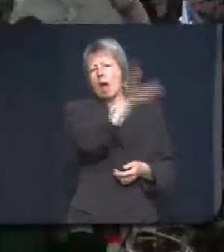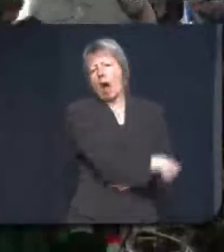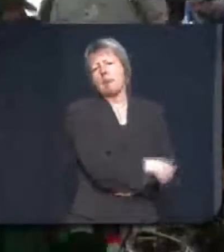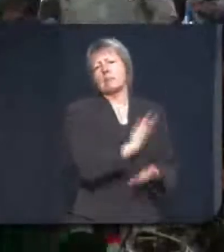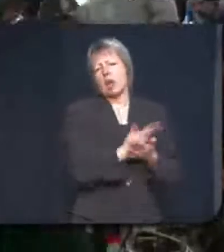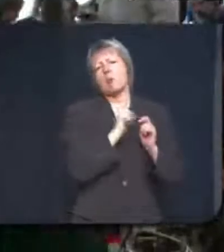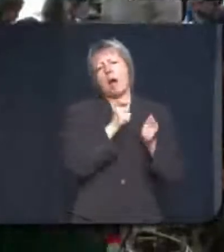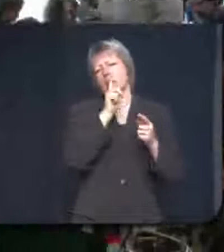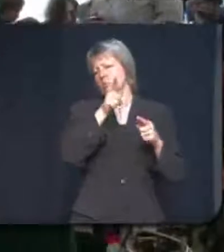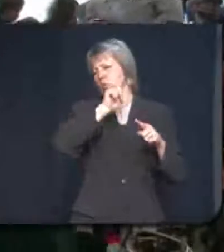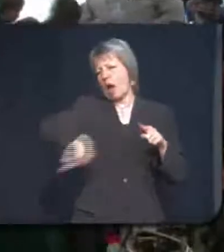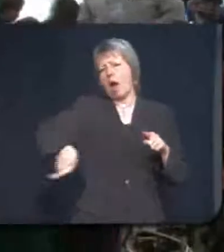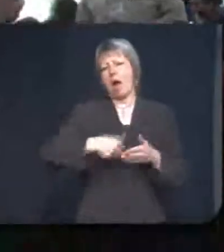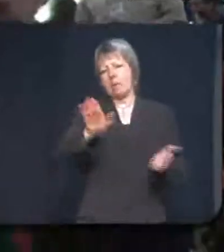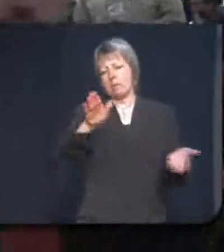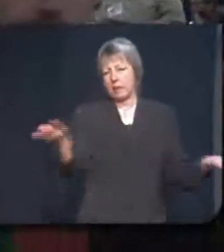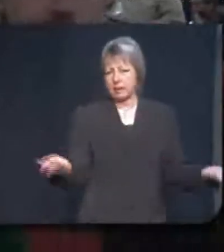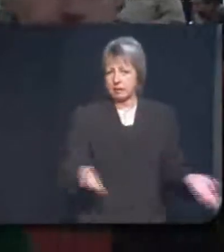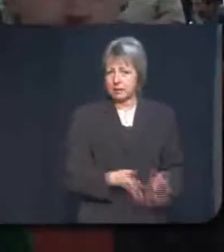abzulegen danke